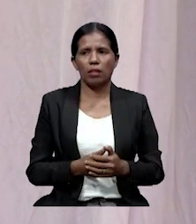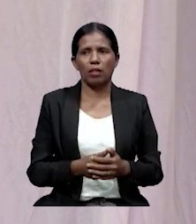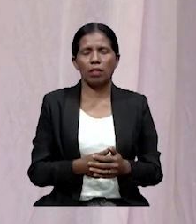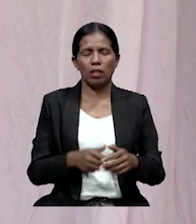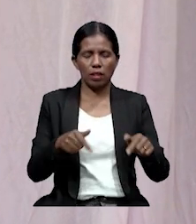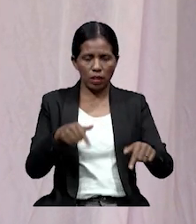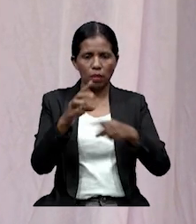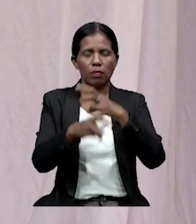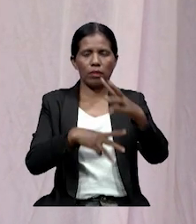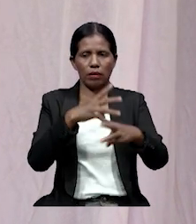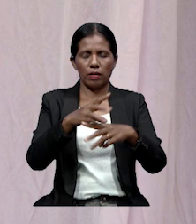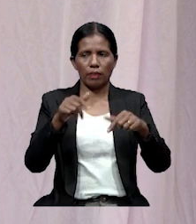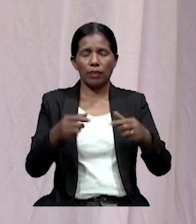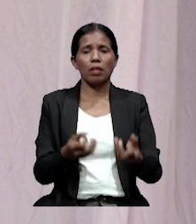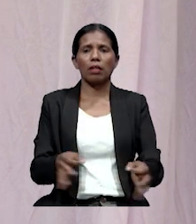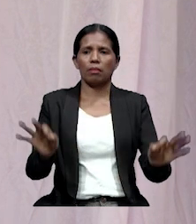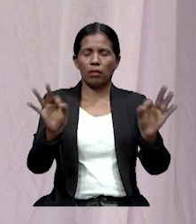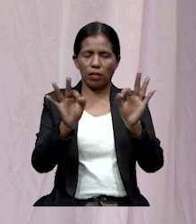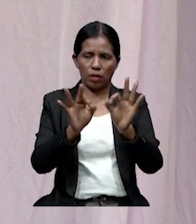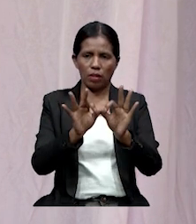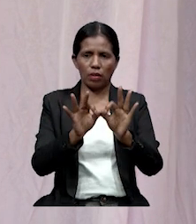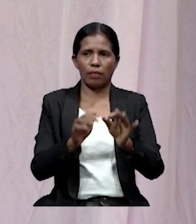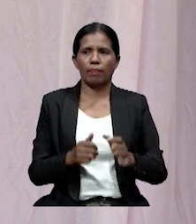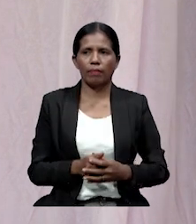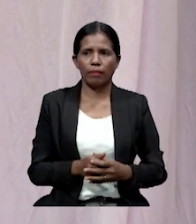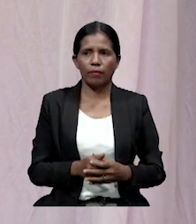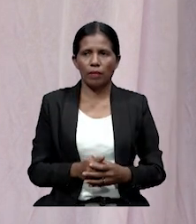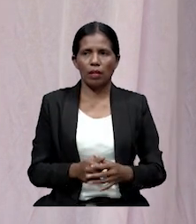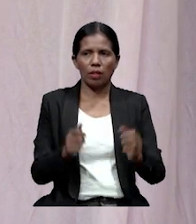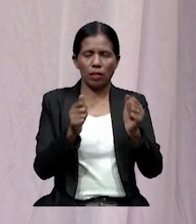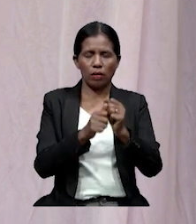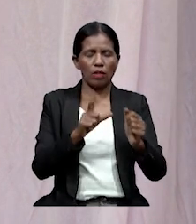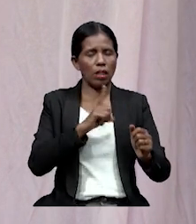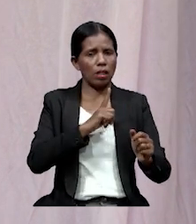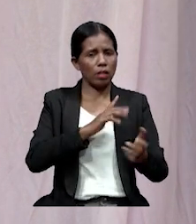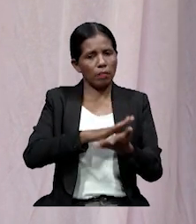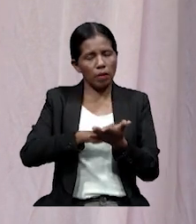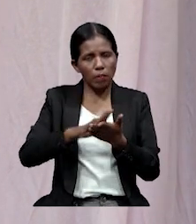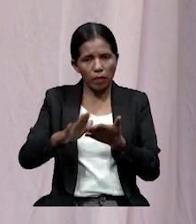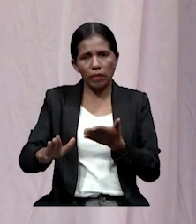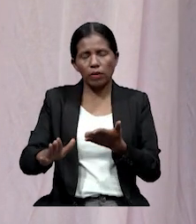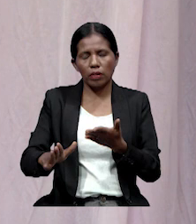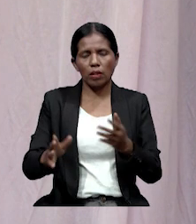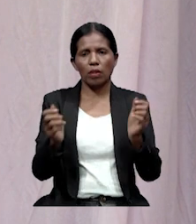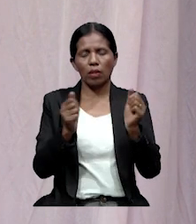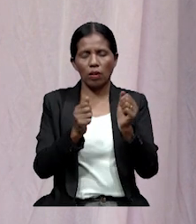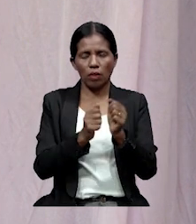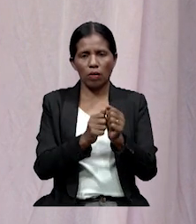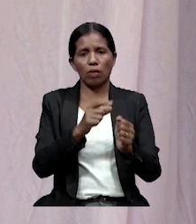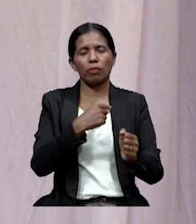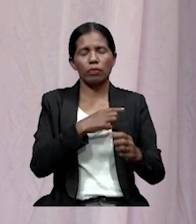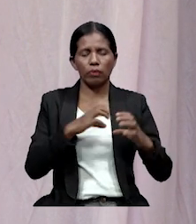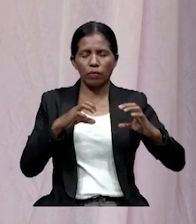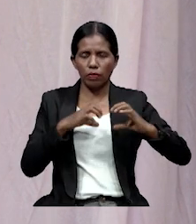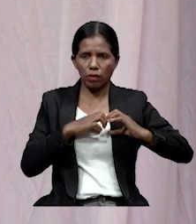idane idane importante porque ho larang mos ho alma pura